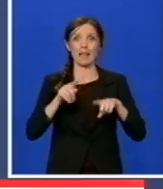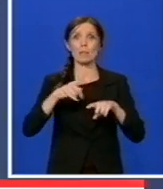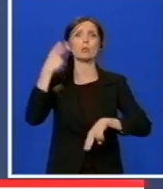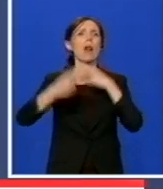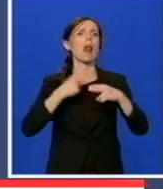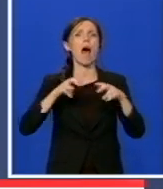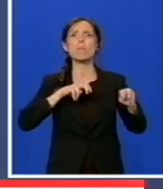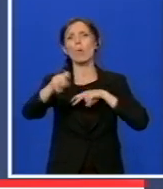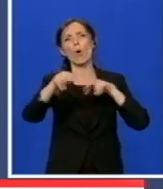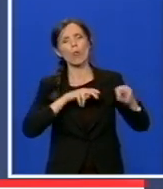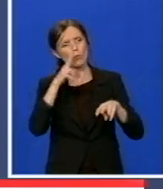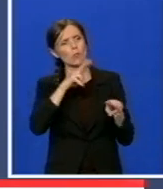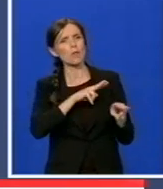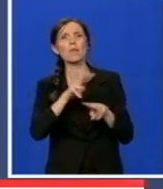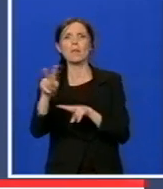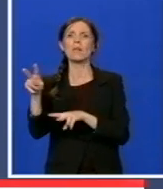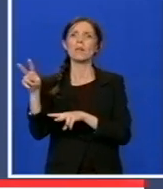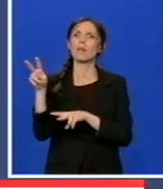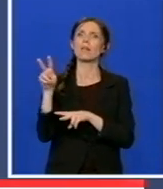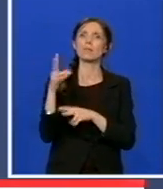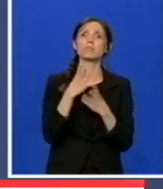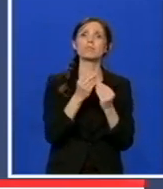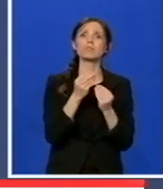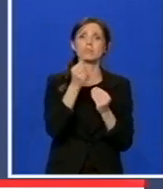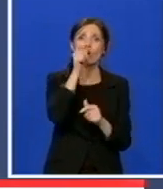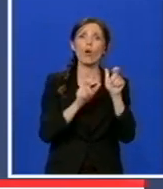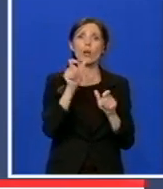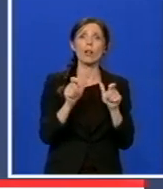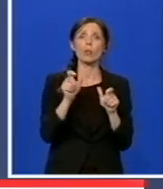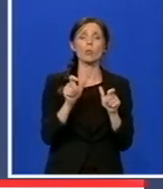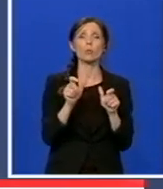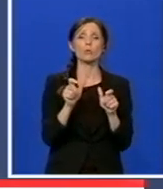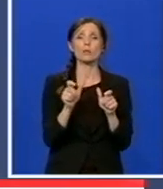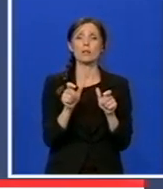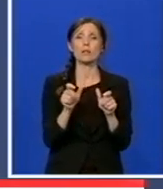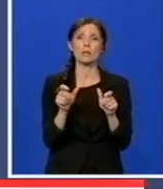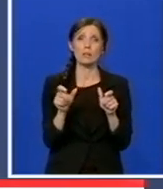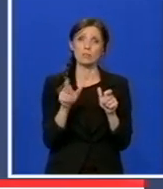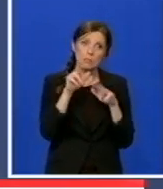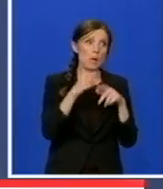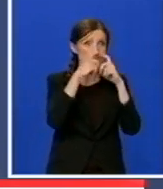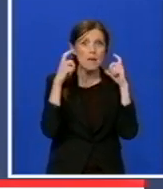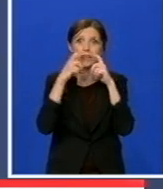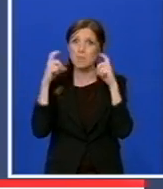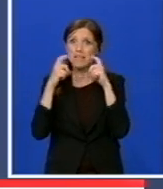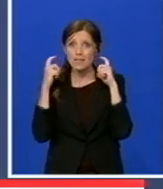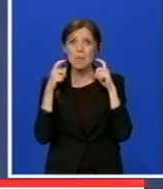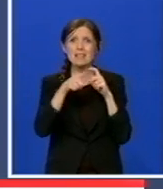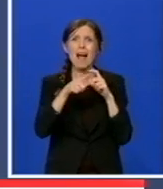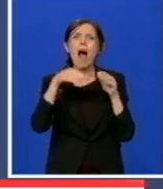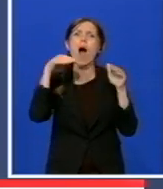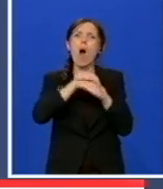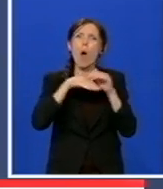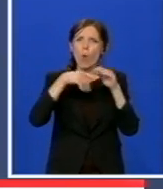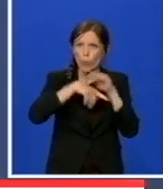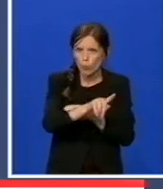prostoru, možemo da vidimo da praktično mnogi građani nose maske, a u zatvorenim prostorima